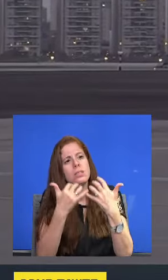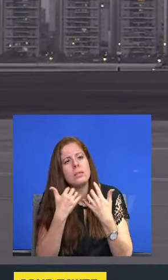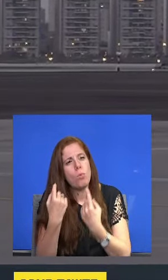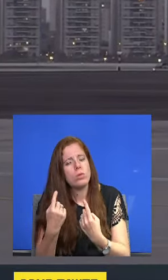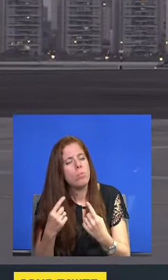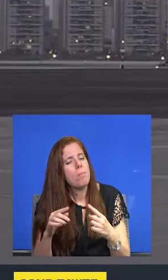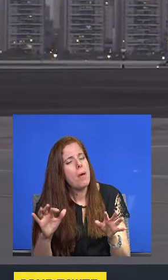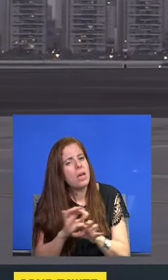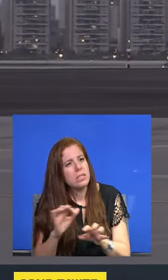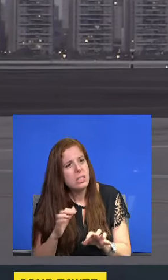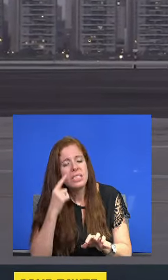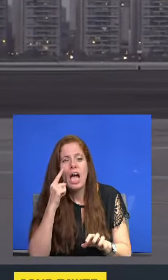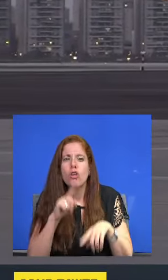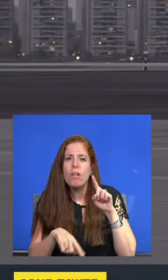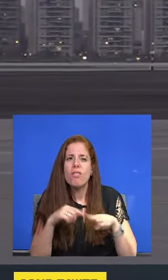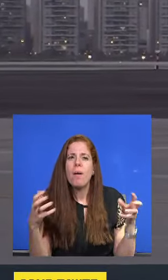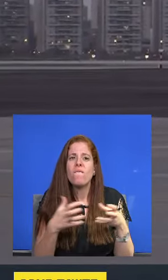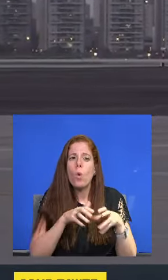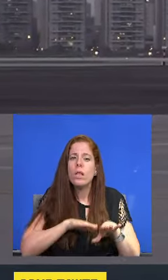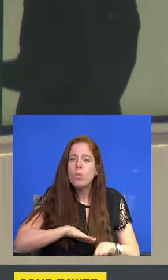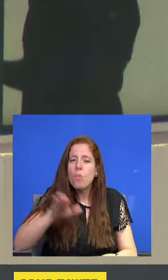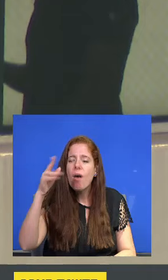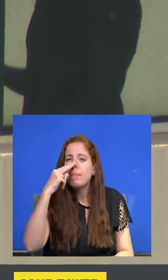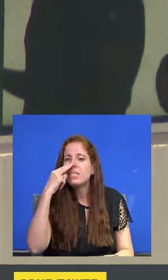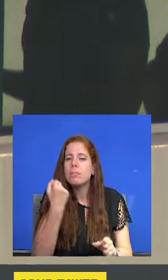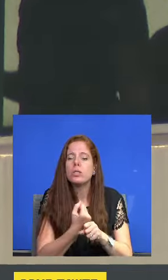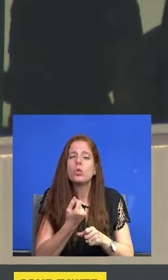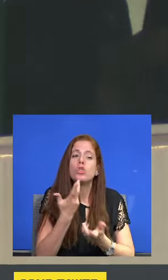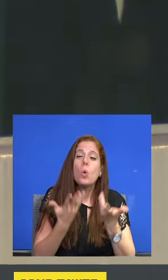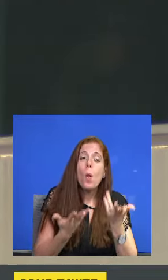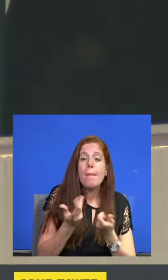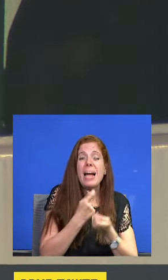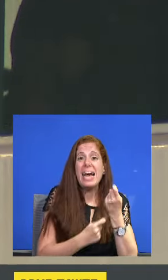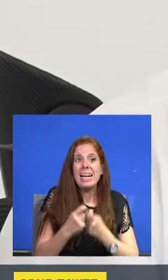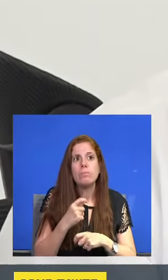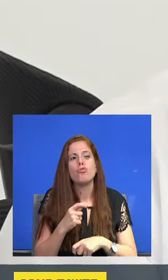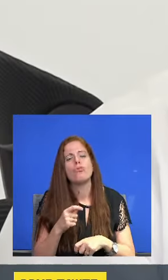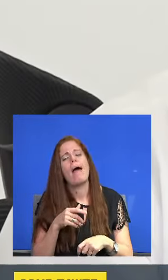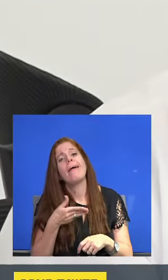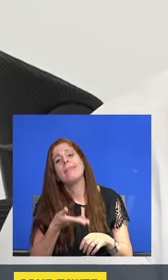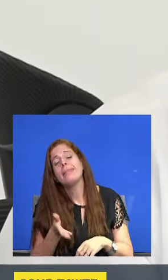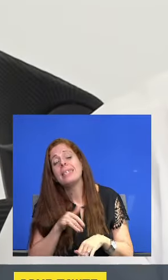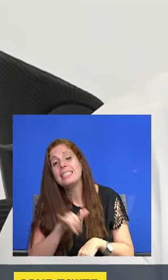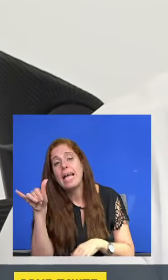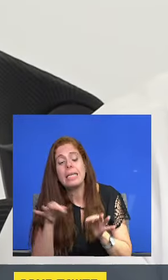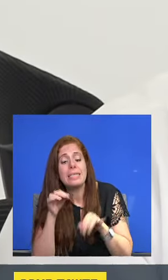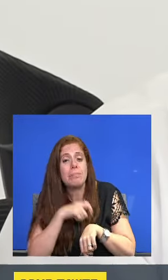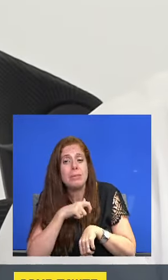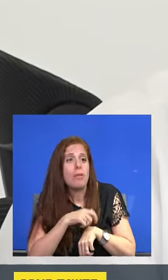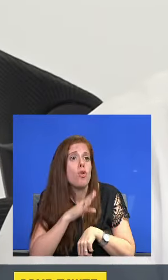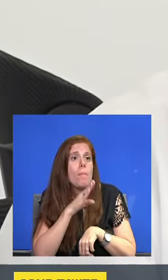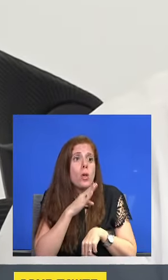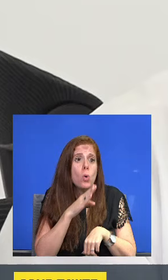נראה שלפעמים חברות התעופה מנסות לעשות שיקולים כלכליים כדי שהטיסה תצא יותר בזמן ושלא יהיה בעיות עם נושאים אחרים